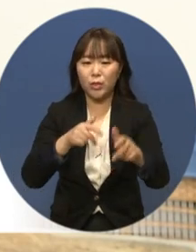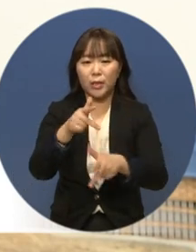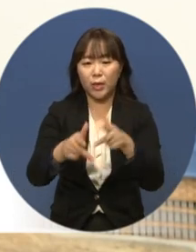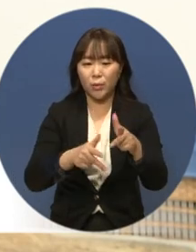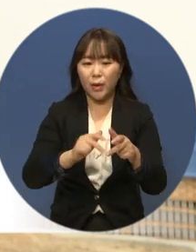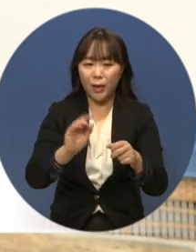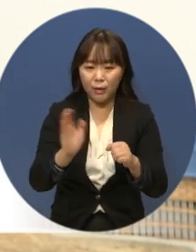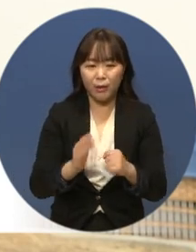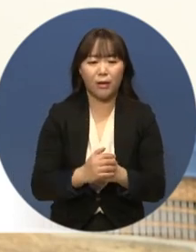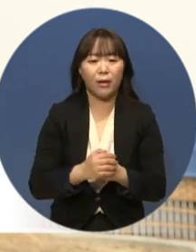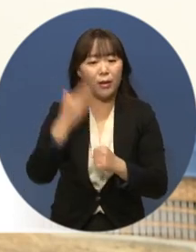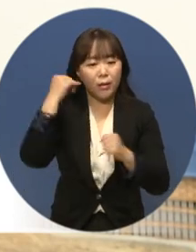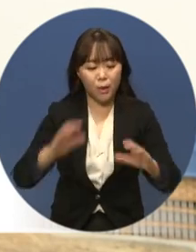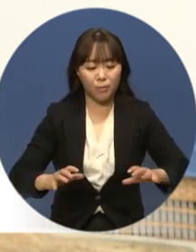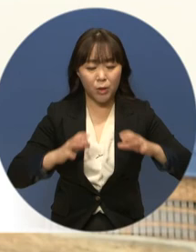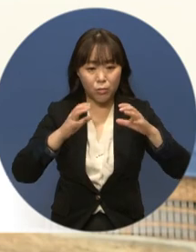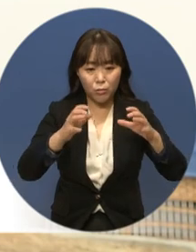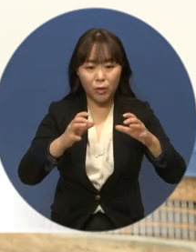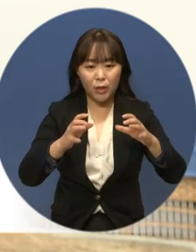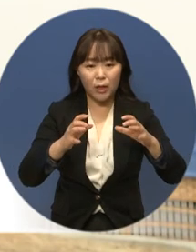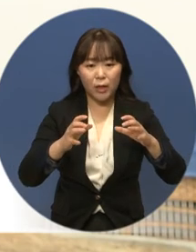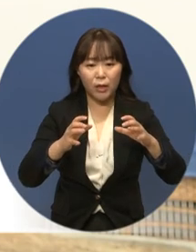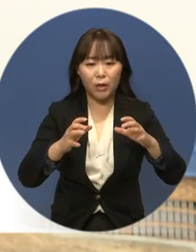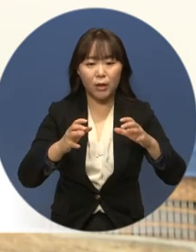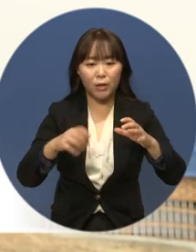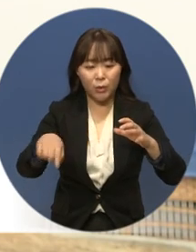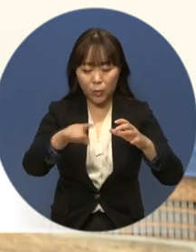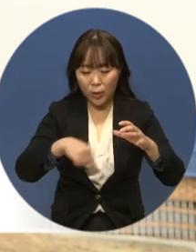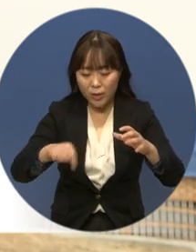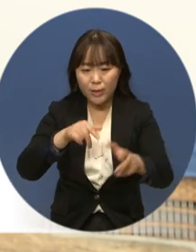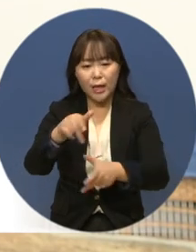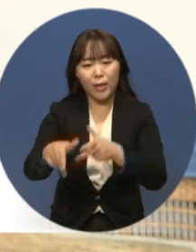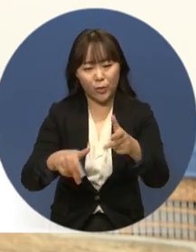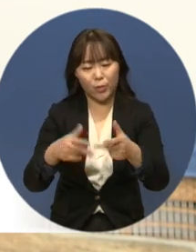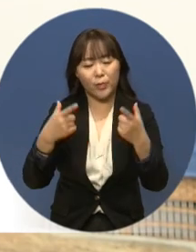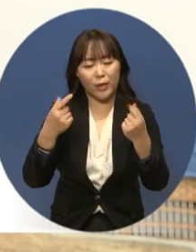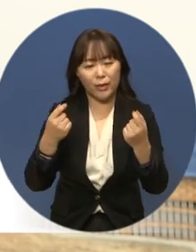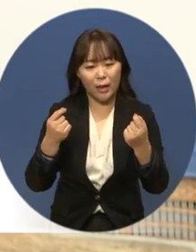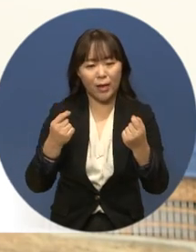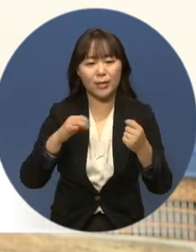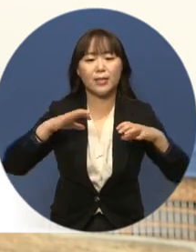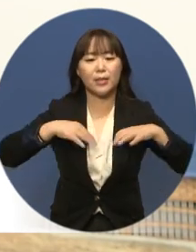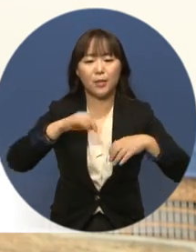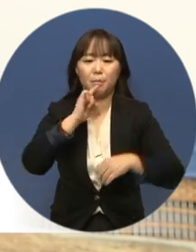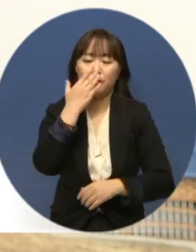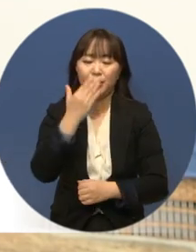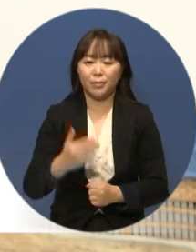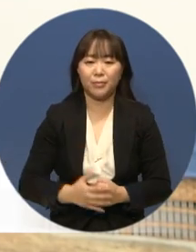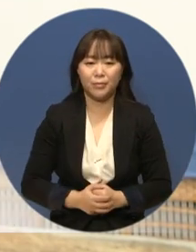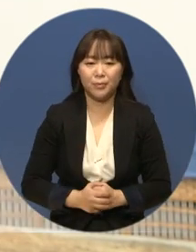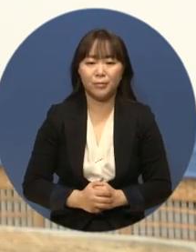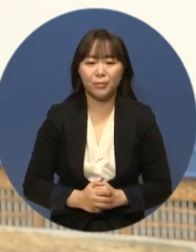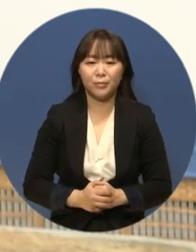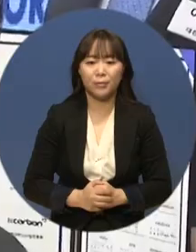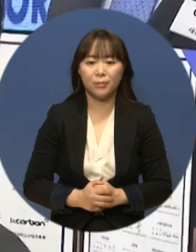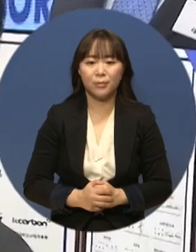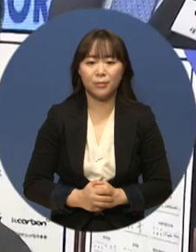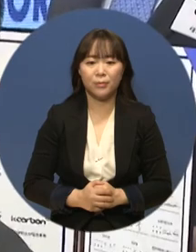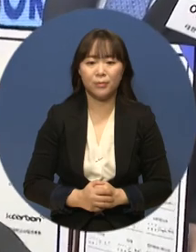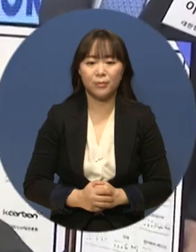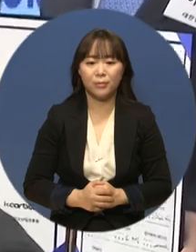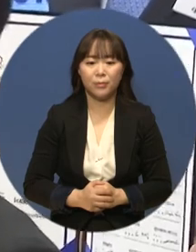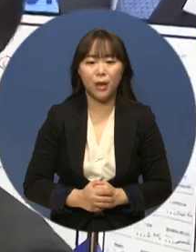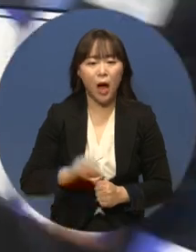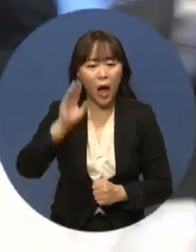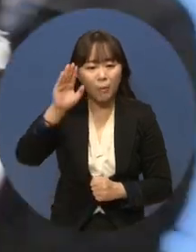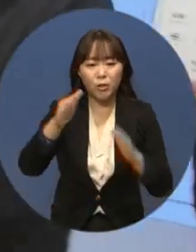산업이 아니고 대한민국의 소부장 산업이 됐다. 저는 이렇게 자랑스럽게 말씀드릴 수 있을 것 같습니다.